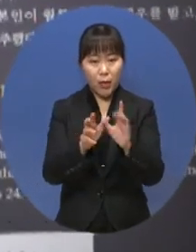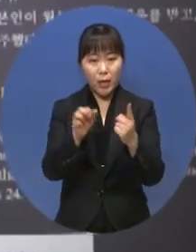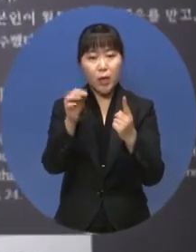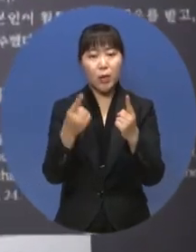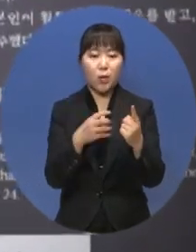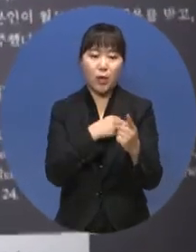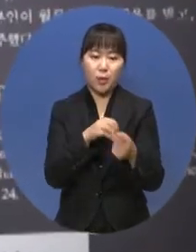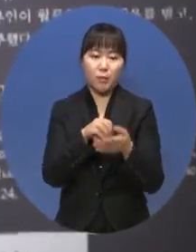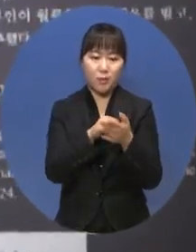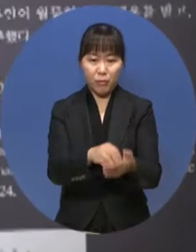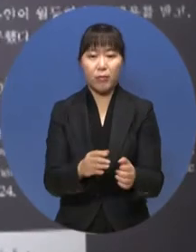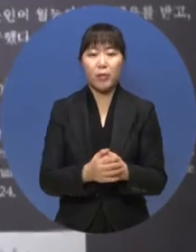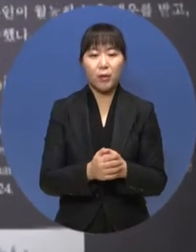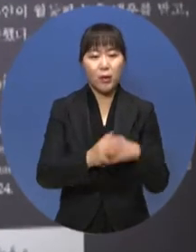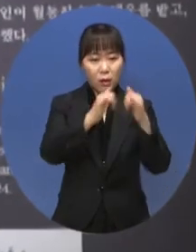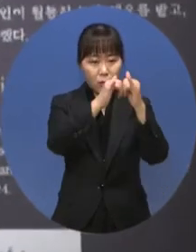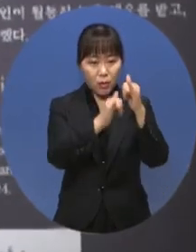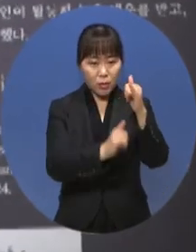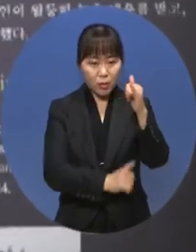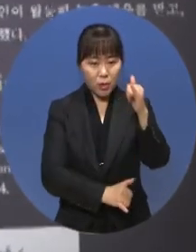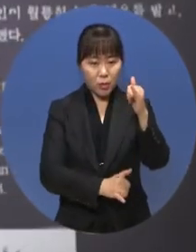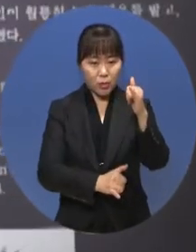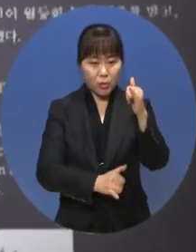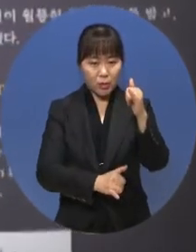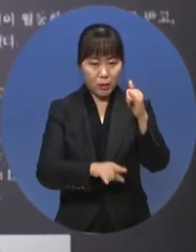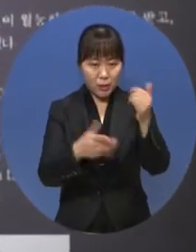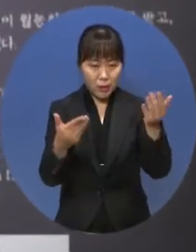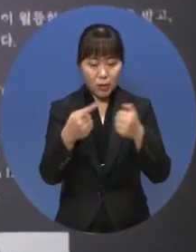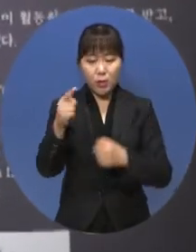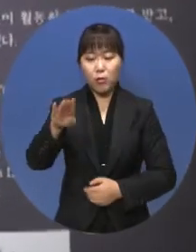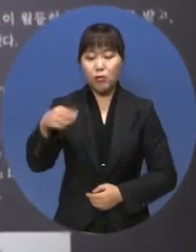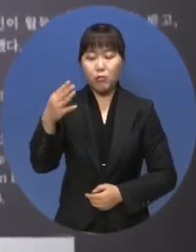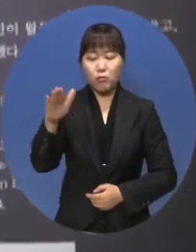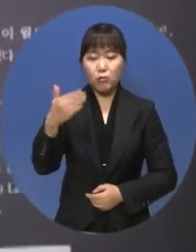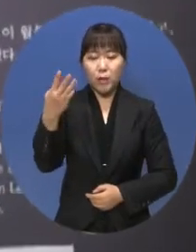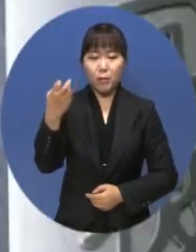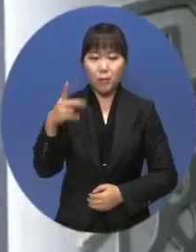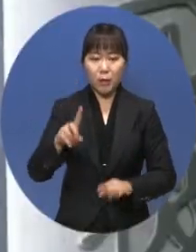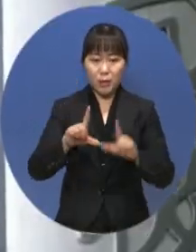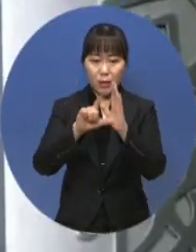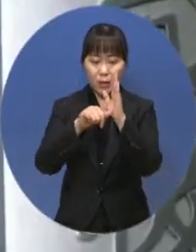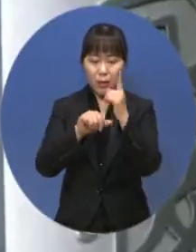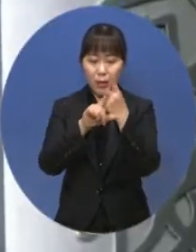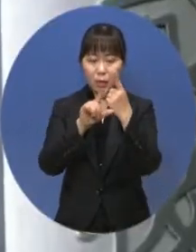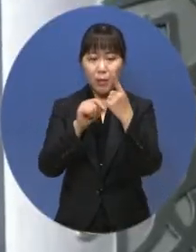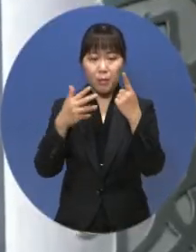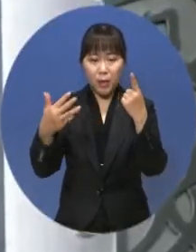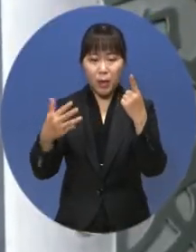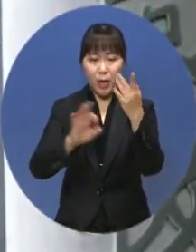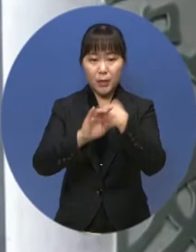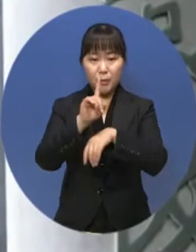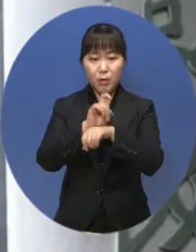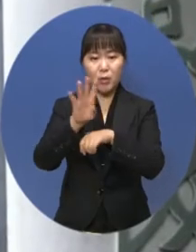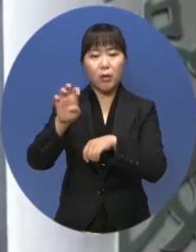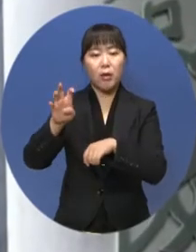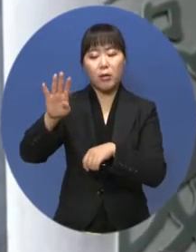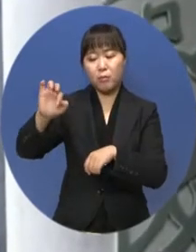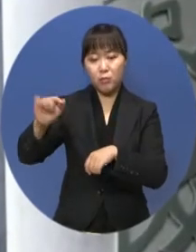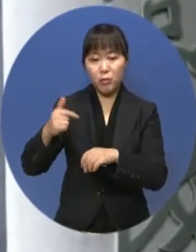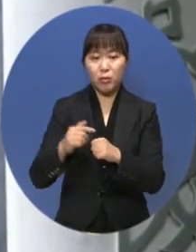됩니다. 역사적인 동경거사는 1932년 1월 8일 오전 11시